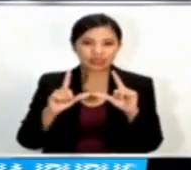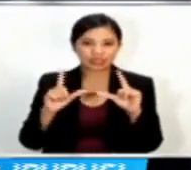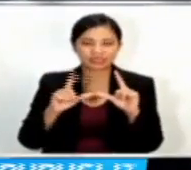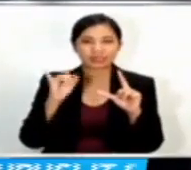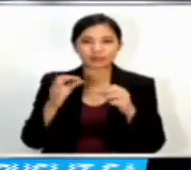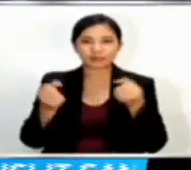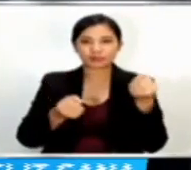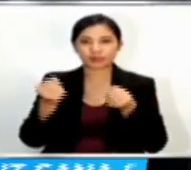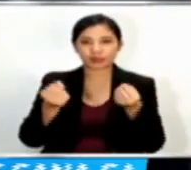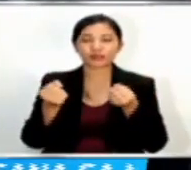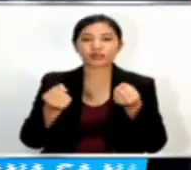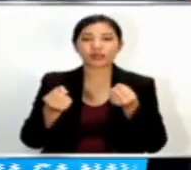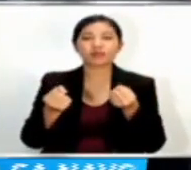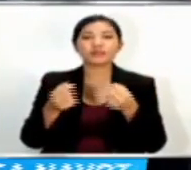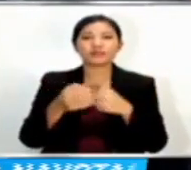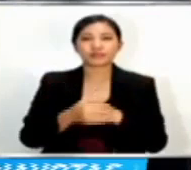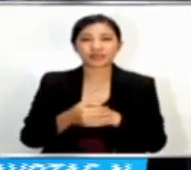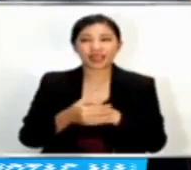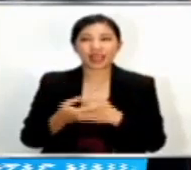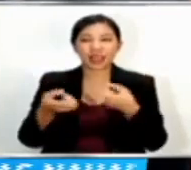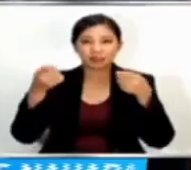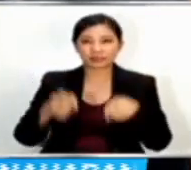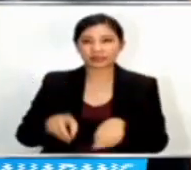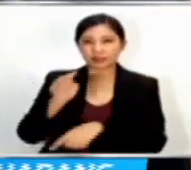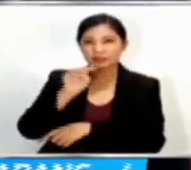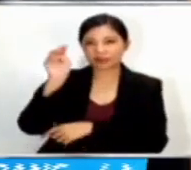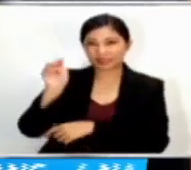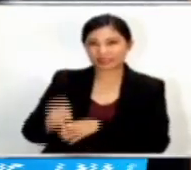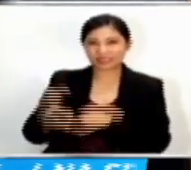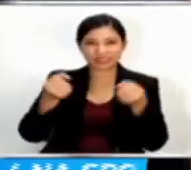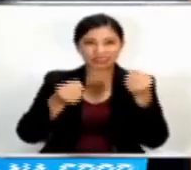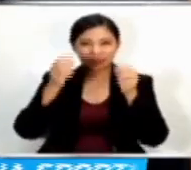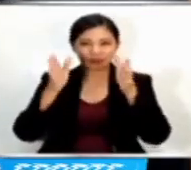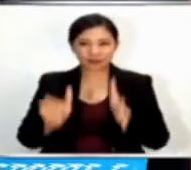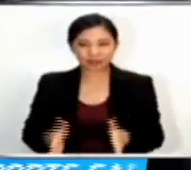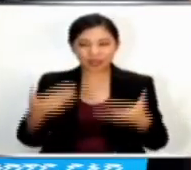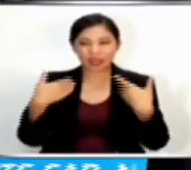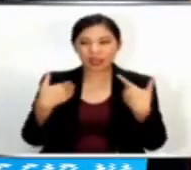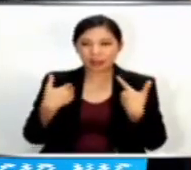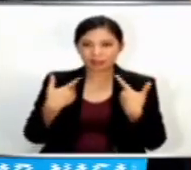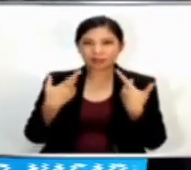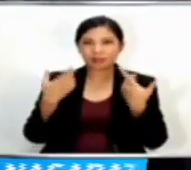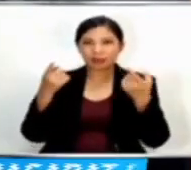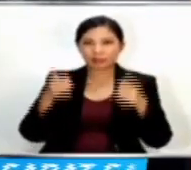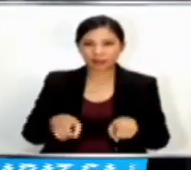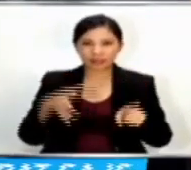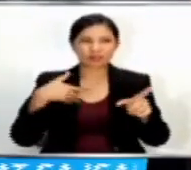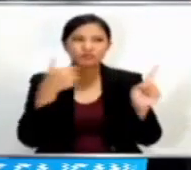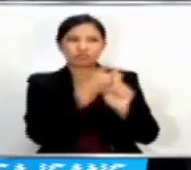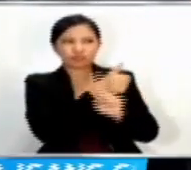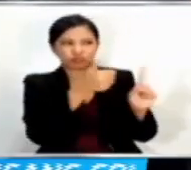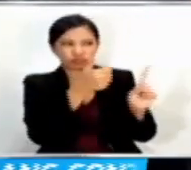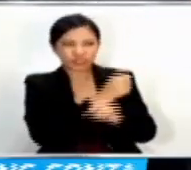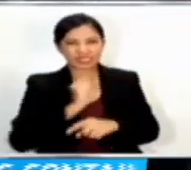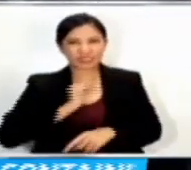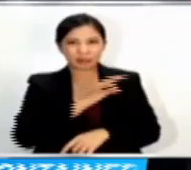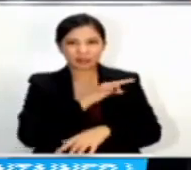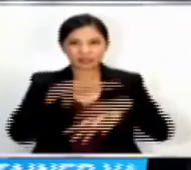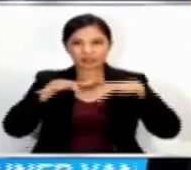dahil wala nang ang dalang lisensya e nanakit pa ng traffic enforcer na nanita sa kanya dahil lumubag siya sa batas